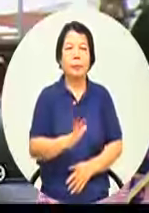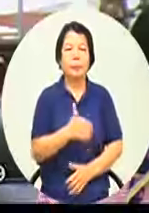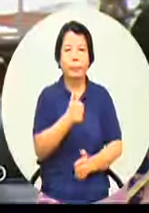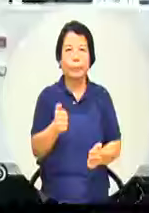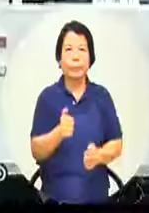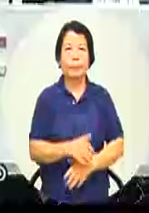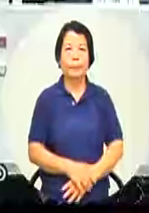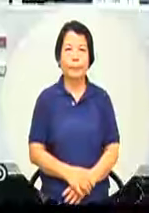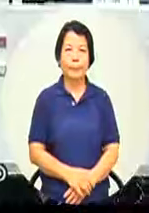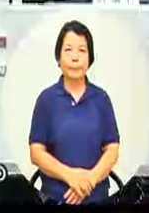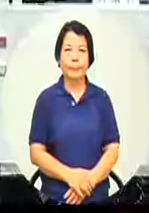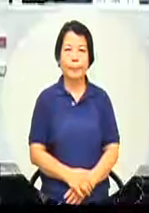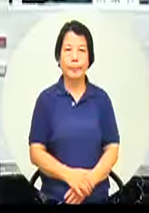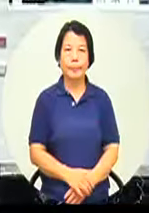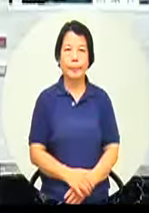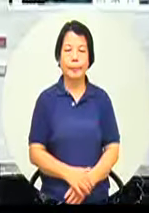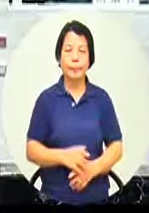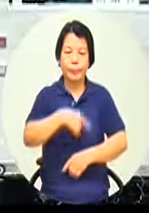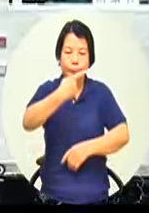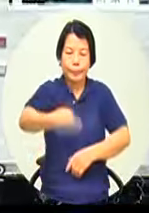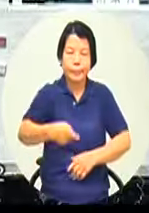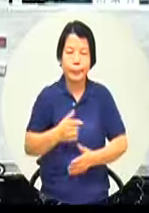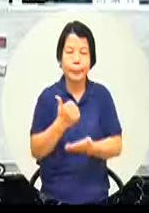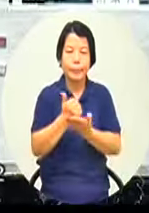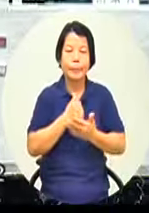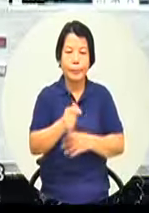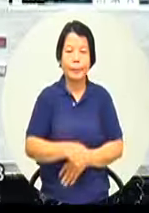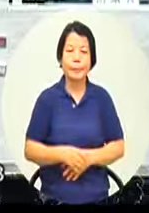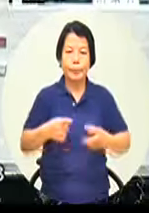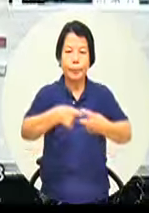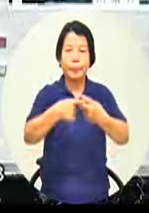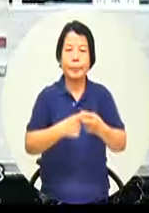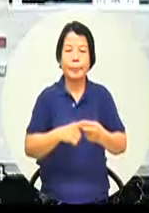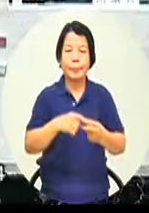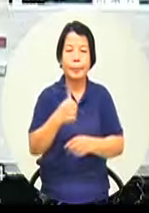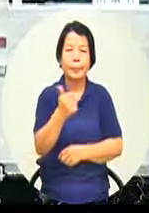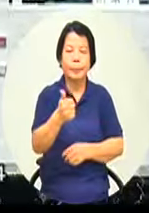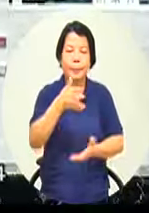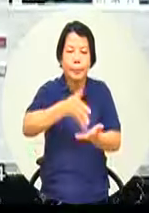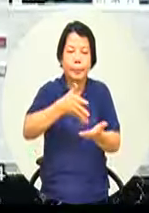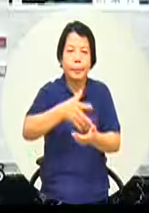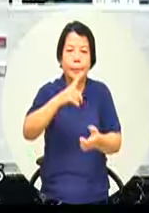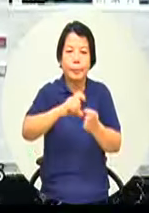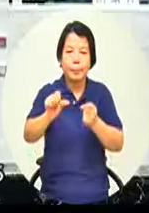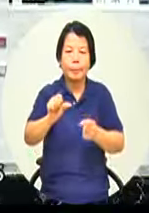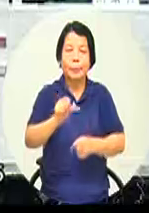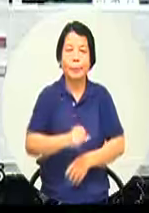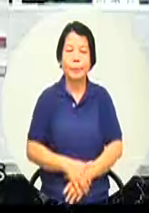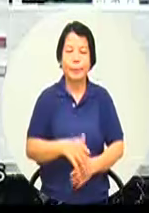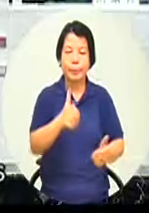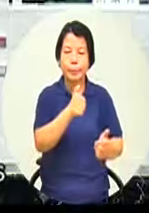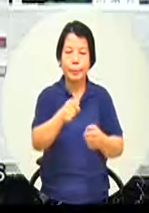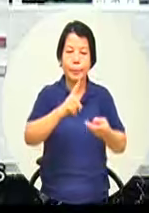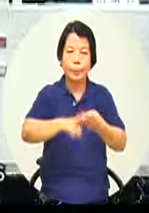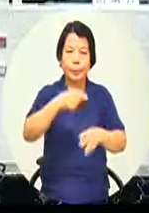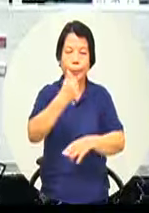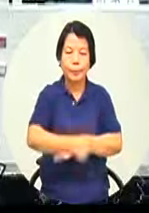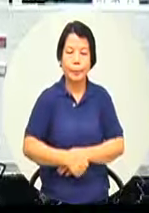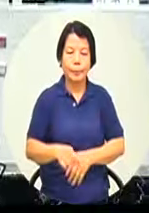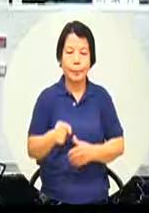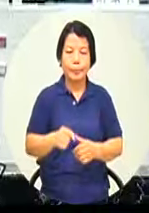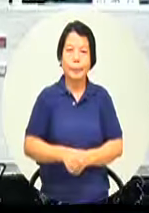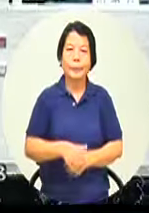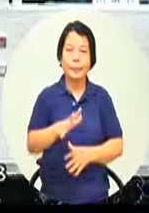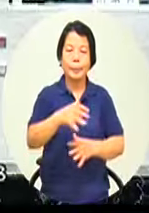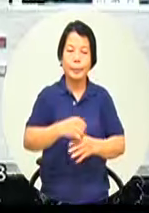OK， 好啊，接着下去哈、哦，请那个李雅静议员，只选时间15分钟。 谢谢主席哦，那各局驻所长、